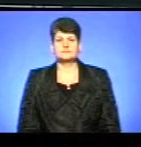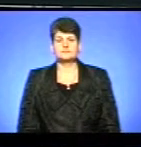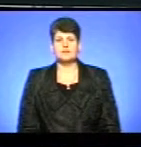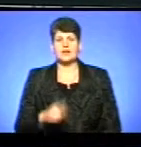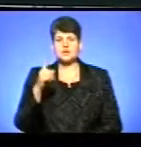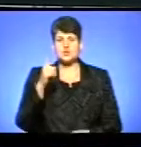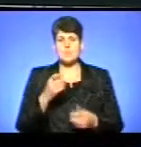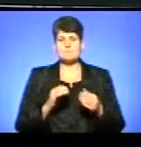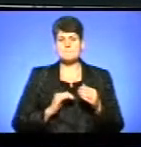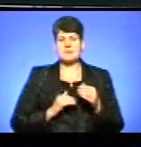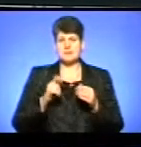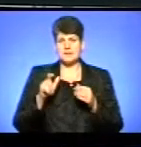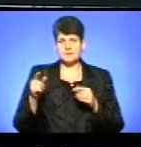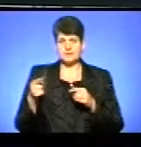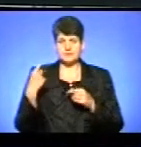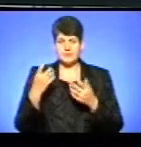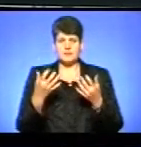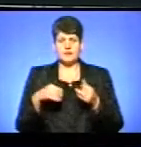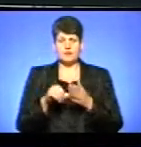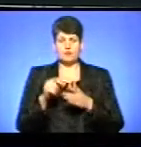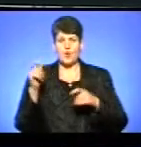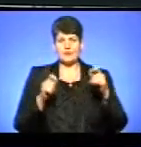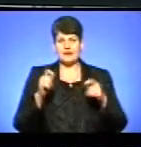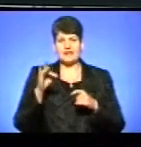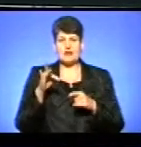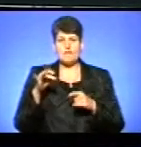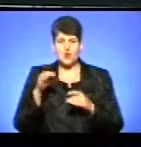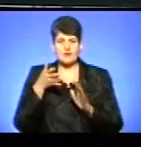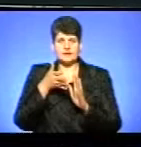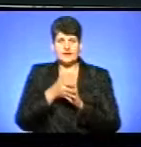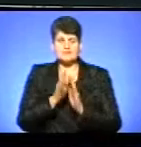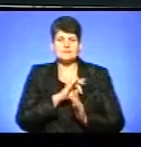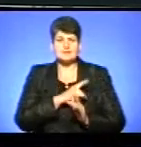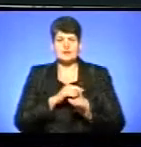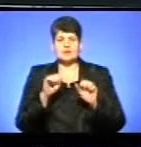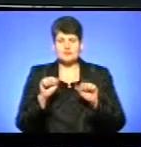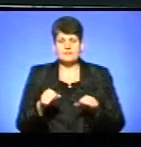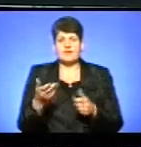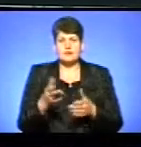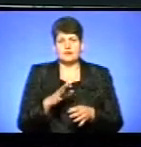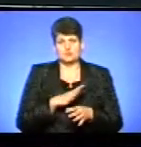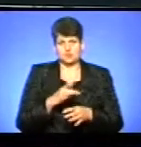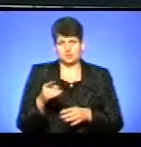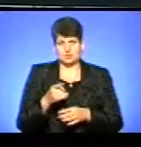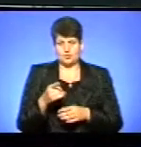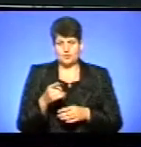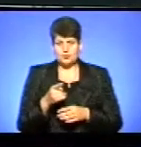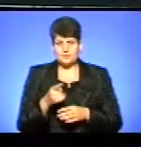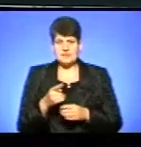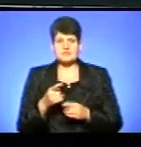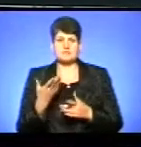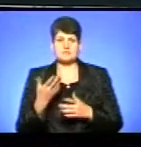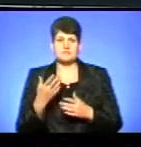100 підприємців Тернопільщини взяли участь у конференції «Євроінтеграція. Сила можливостей», яка відбулася у Тернополі. З